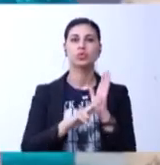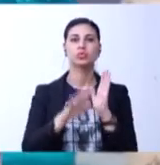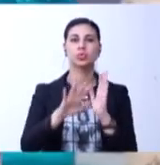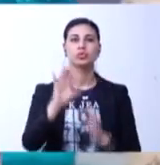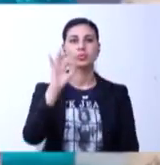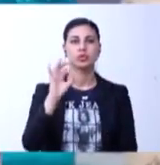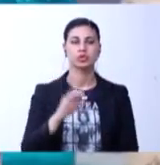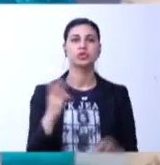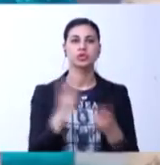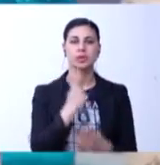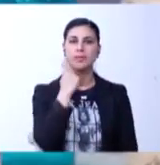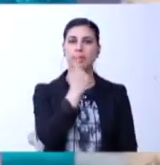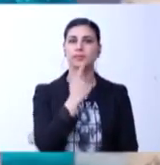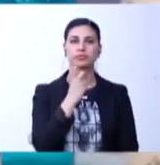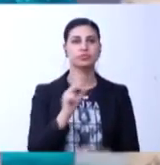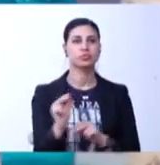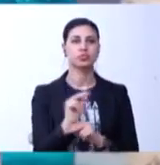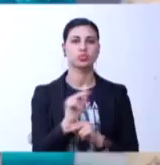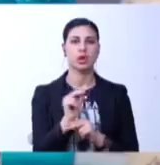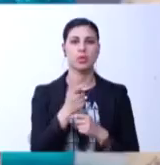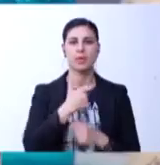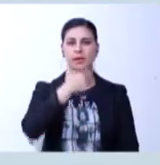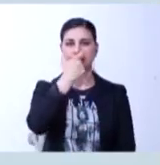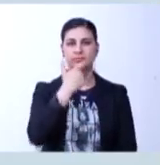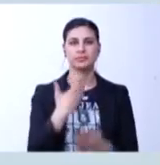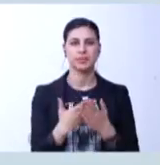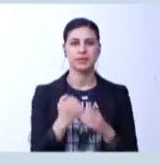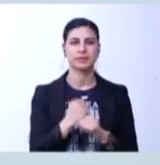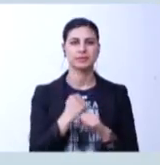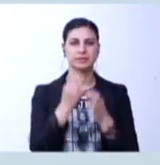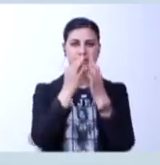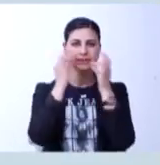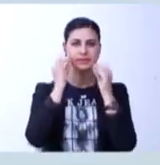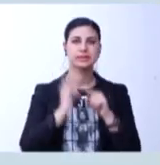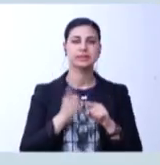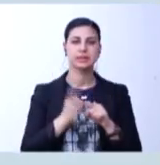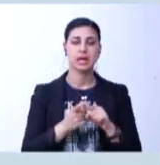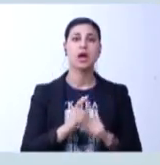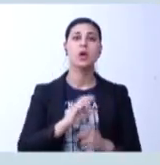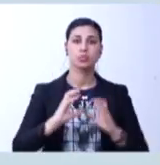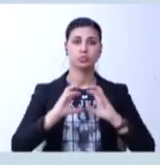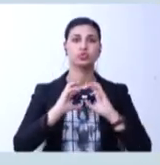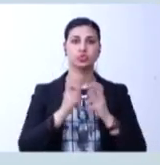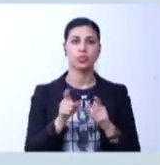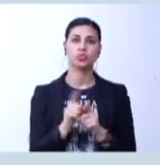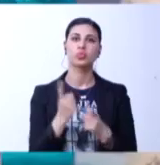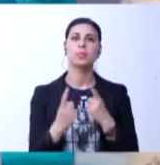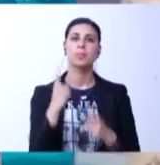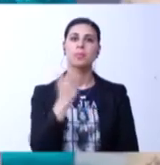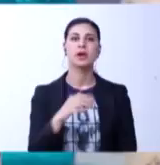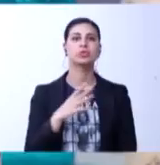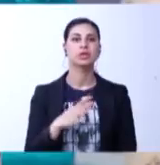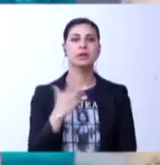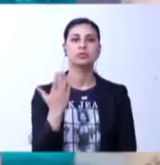85% ჭირდება ორთოდონტიული მკურნალობა. ეს ჩვენს პოპულაციაშია, ნინო, ასეთი სურათი თუ მთლიანად სოფლიოში? მთლიანად სოფლიოში,